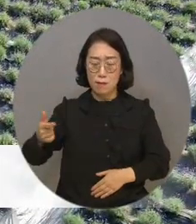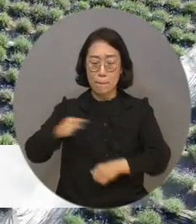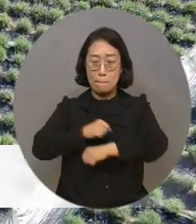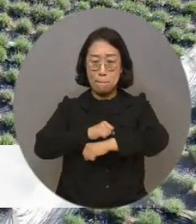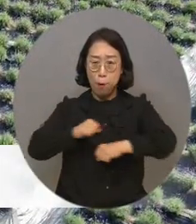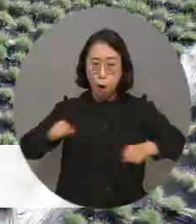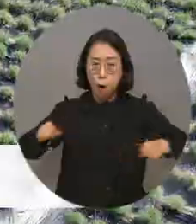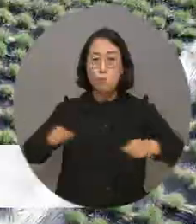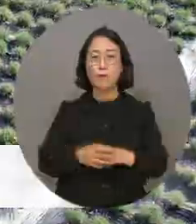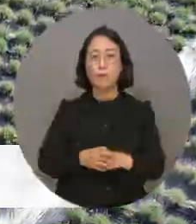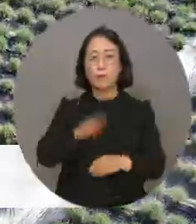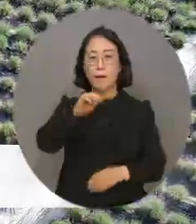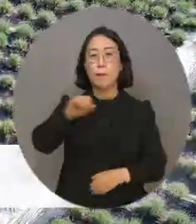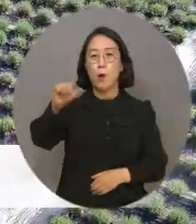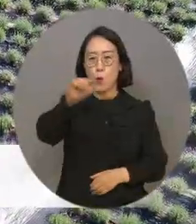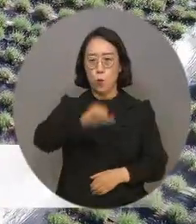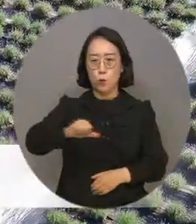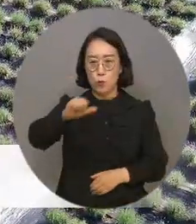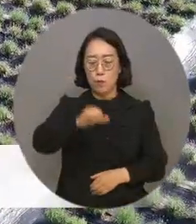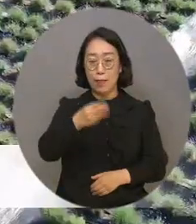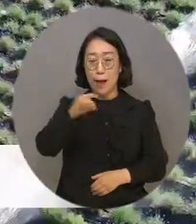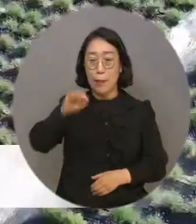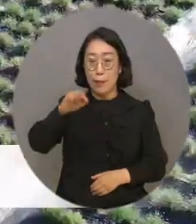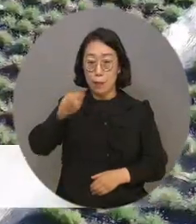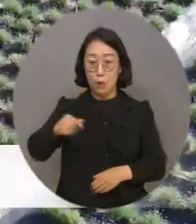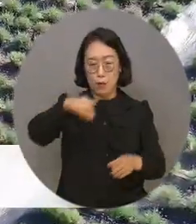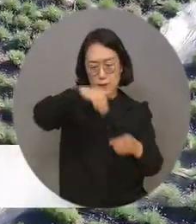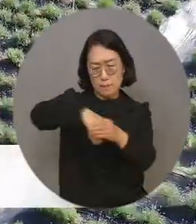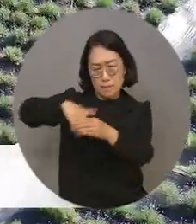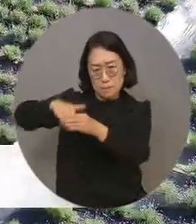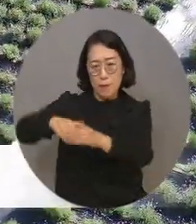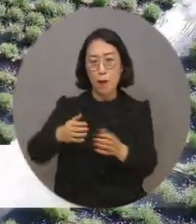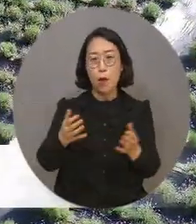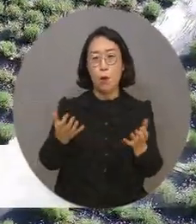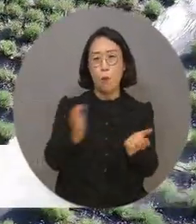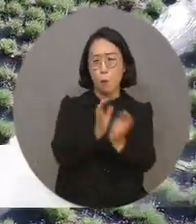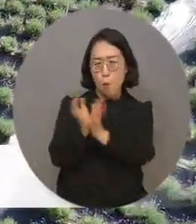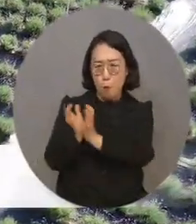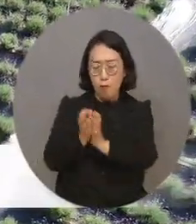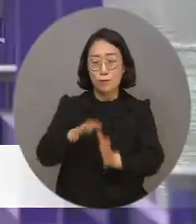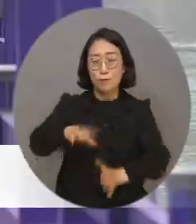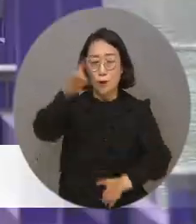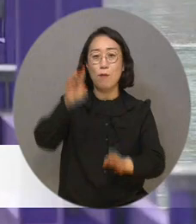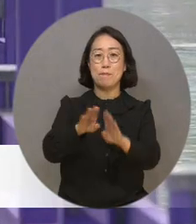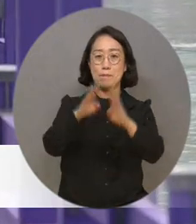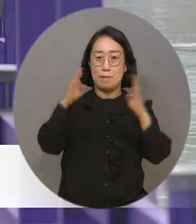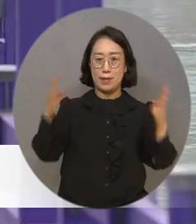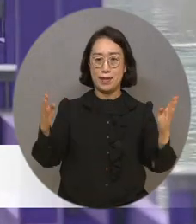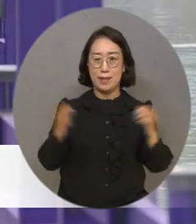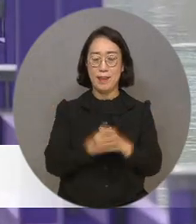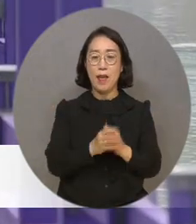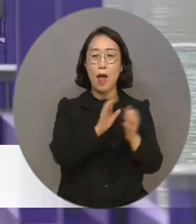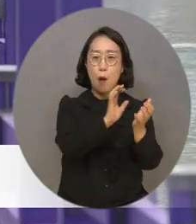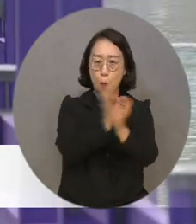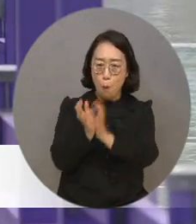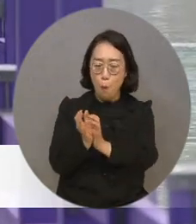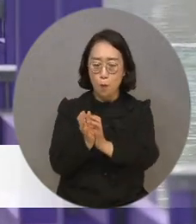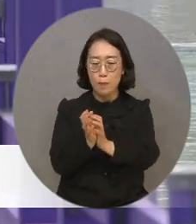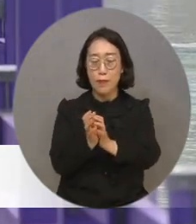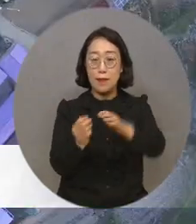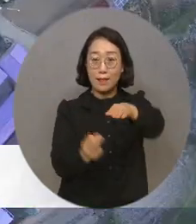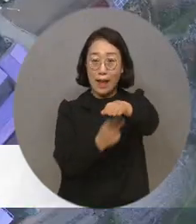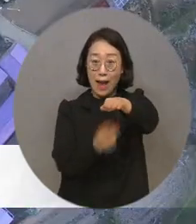5천 제곱미터 면적의 프렌치 라벤더 정원이 조성된 후 처음 개최하는 행사로 보라색 꽃과 보라색